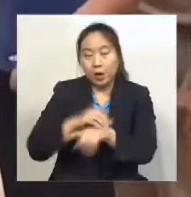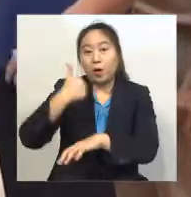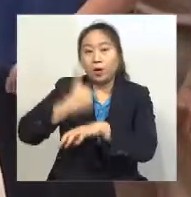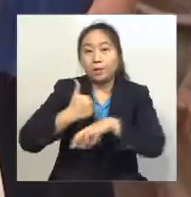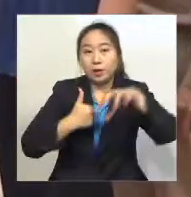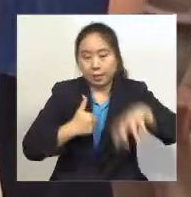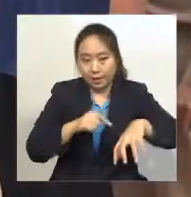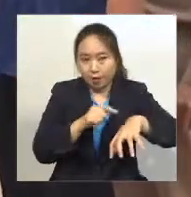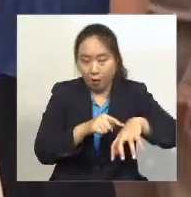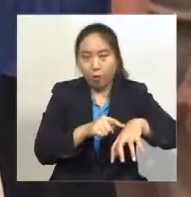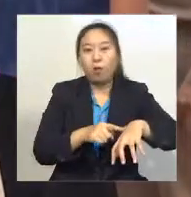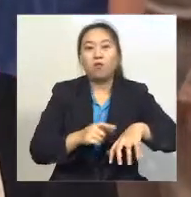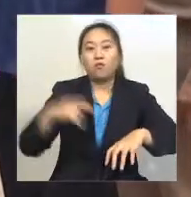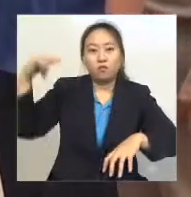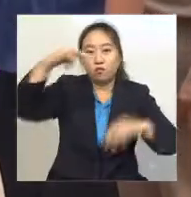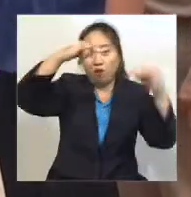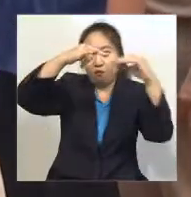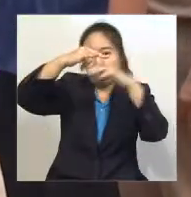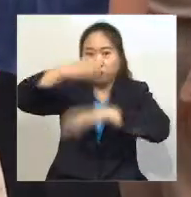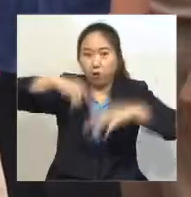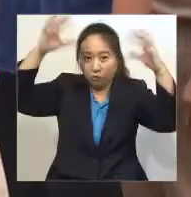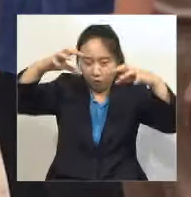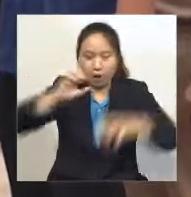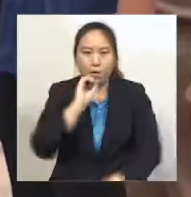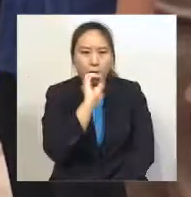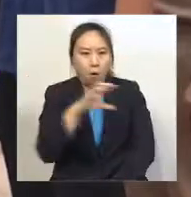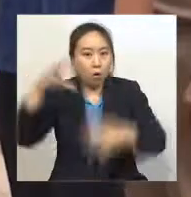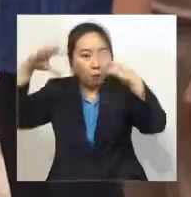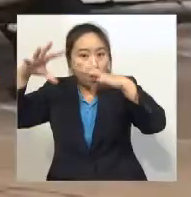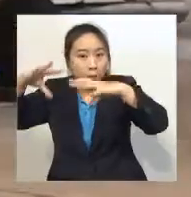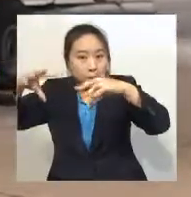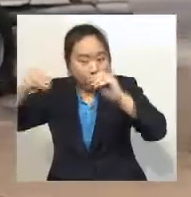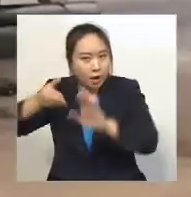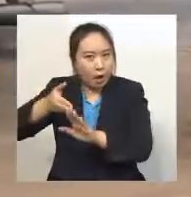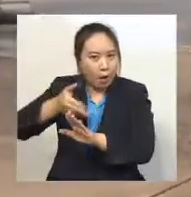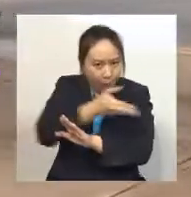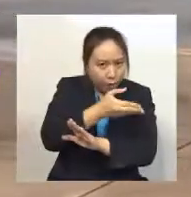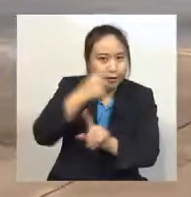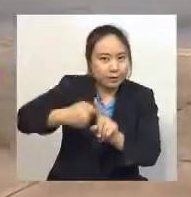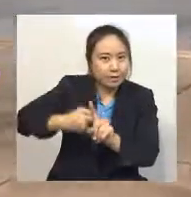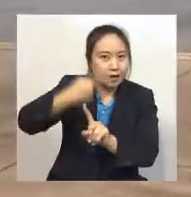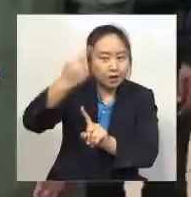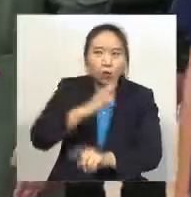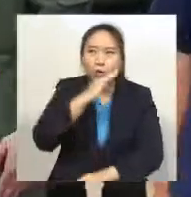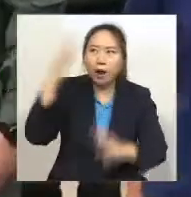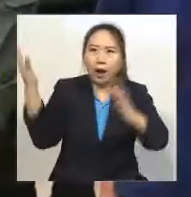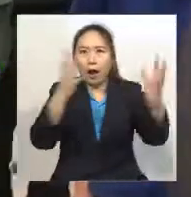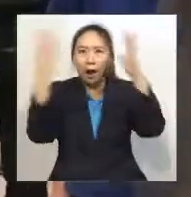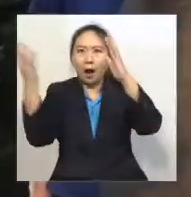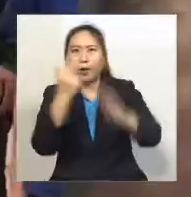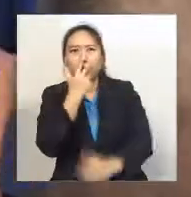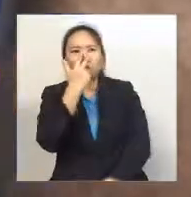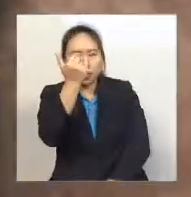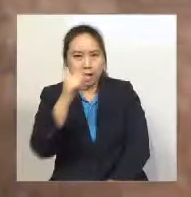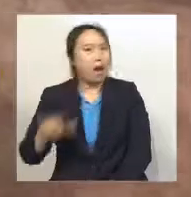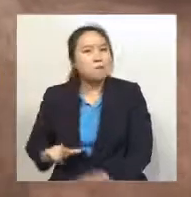ลวงและการบินเกษตรนะครับว่าในช่วงเวลาก่อนสิ้นฤดูฝนประมาณ1เดือนเนี่ยนะฮะหากสภาพอากาศมีความเหมาะสมก็ให้ทำการ